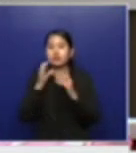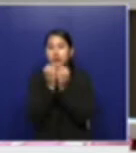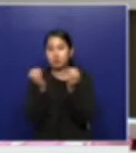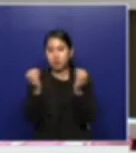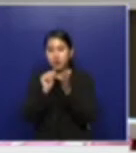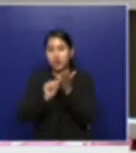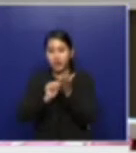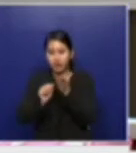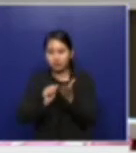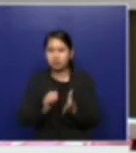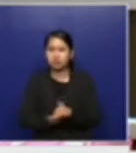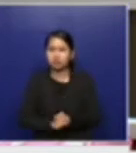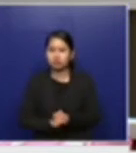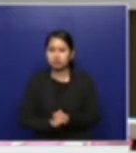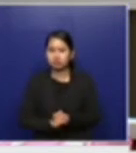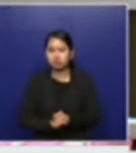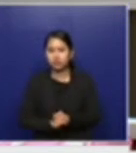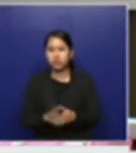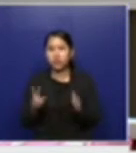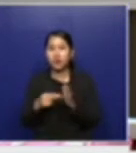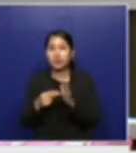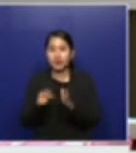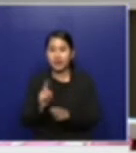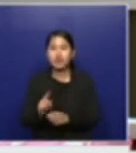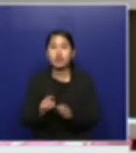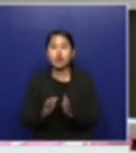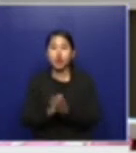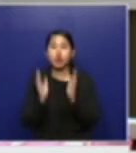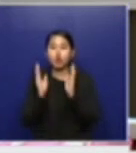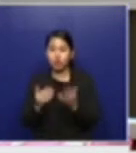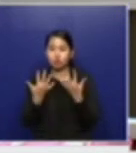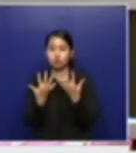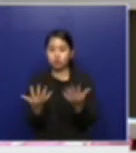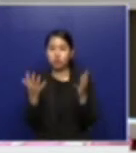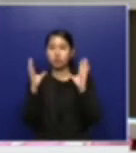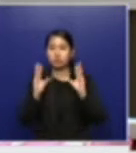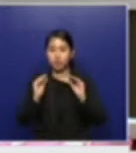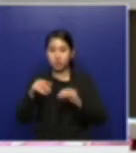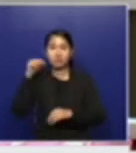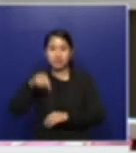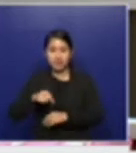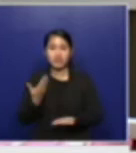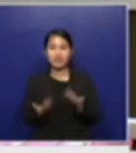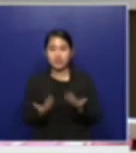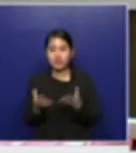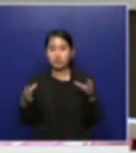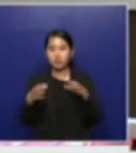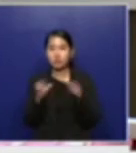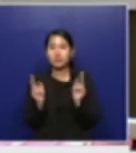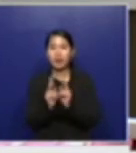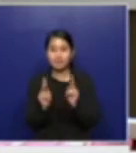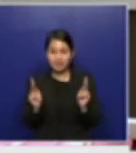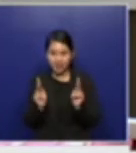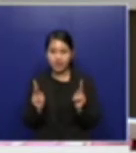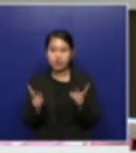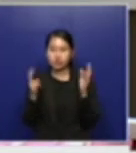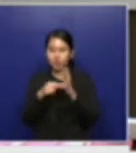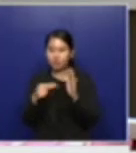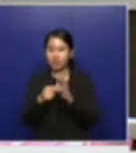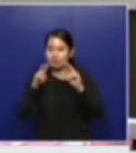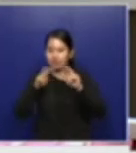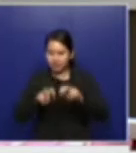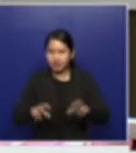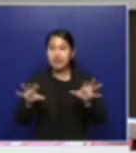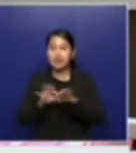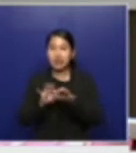มันเกี่ยวกับบุคคลทั่วไปที่นั่งอยู่ในห้องนี้หรือไม่ก็กรรมาธิการวิสามัญที่ศึกษารัฐธร